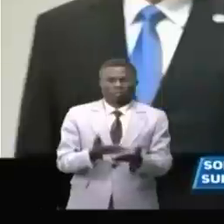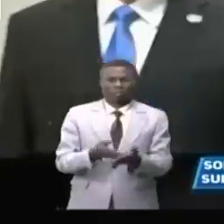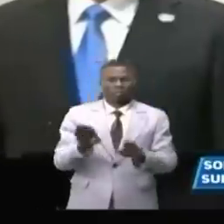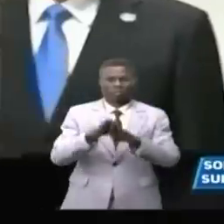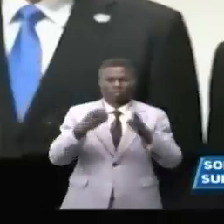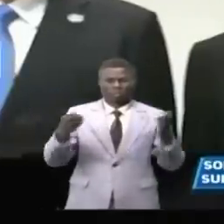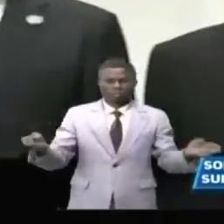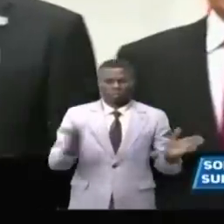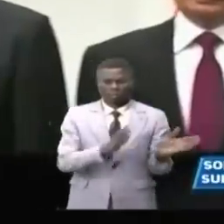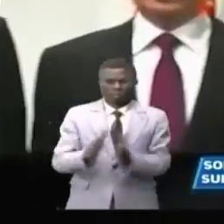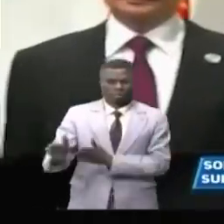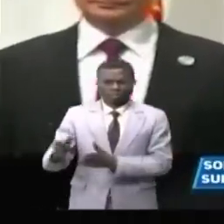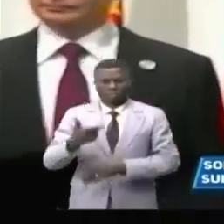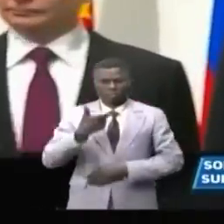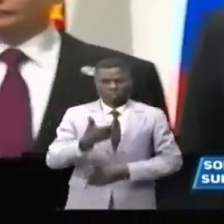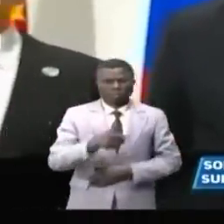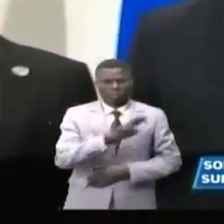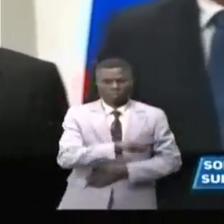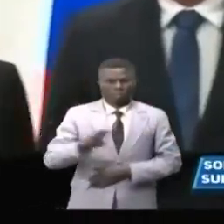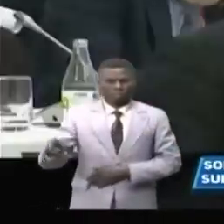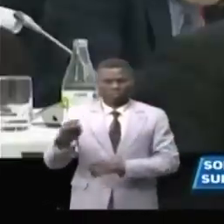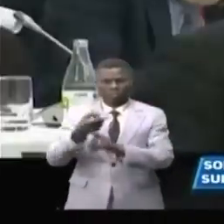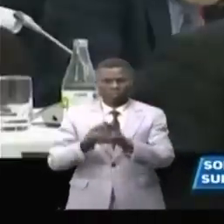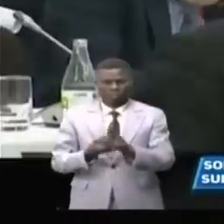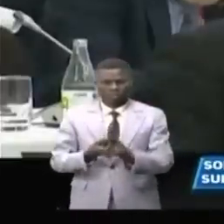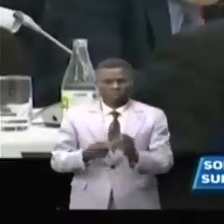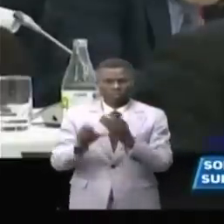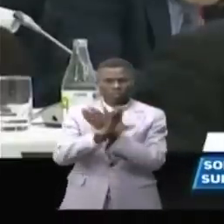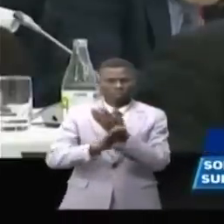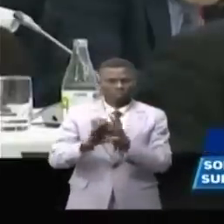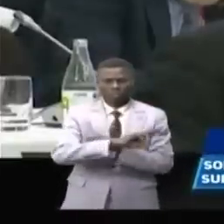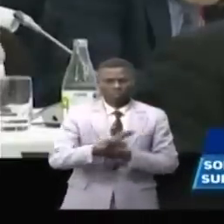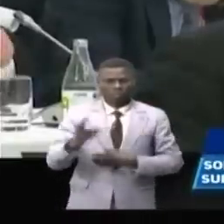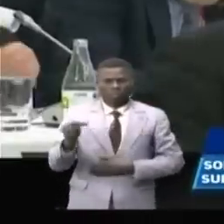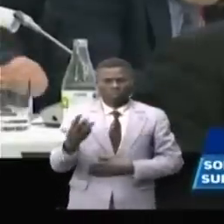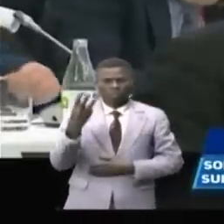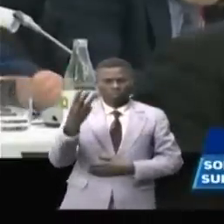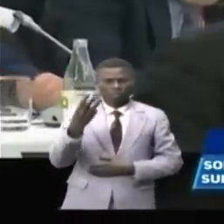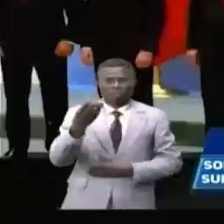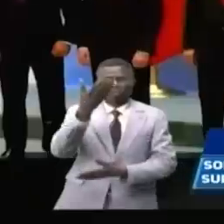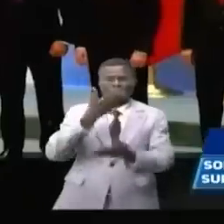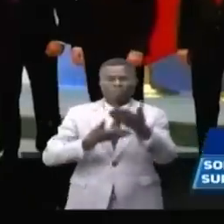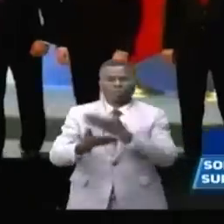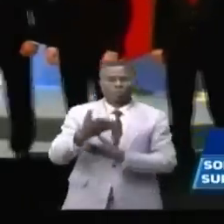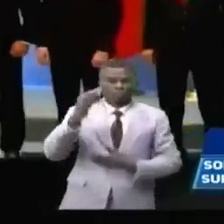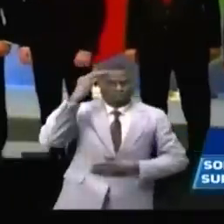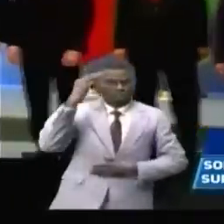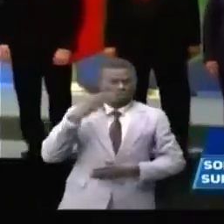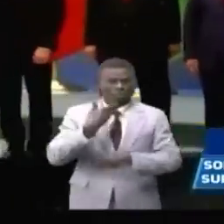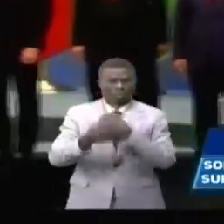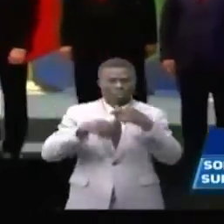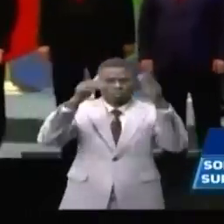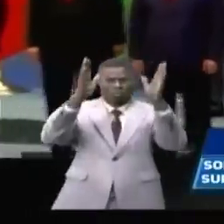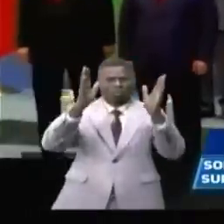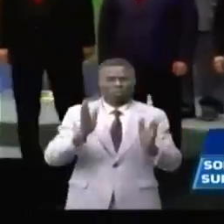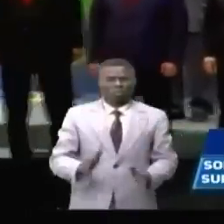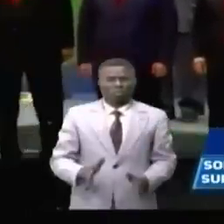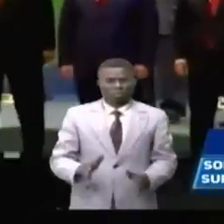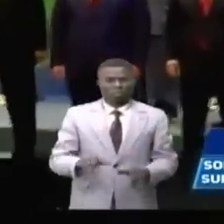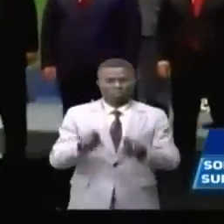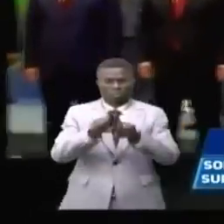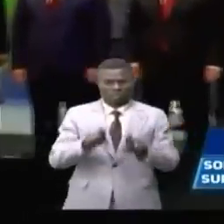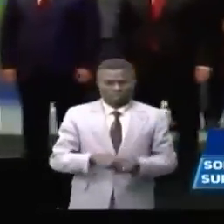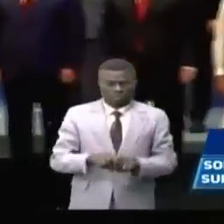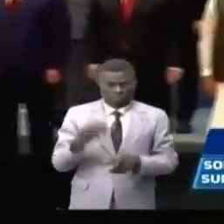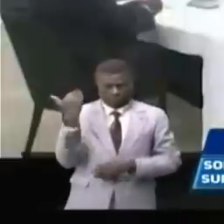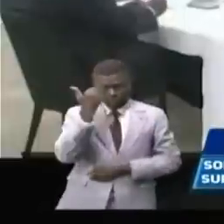d'ouverture prévue ce mardi 22 août 2023. Vladimir Poutine sera représenté par son ministre des Affaires étrangères et va suivre